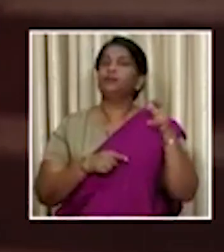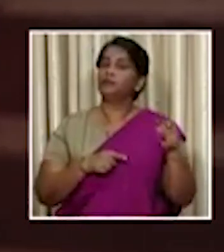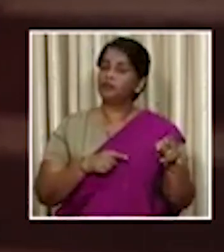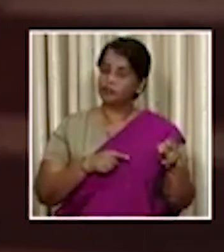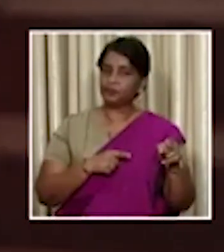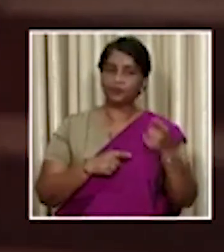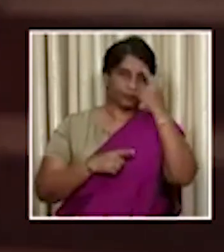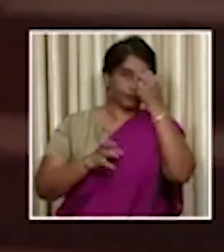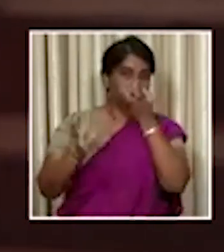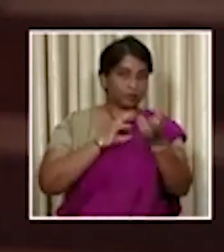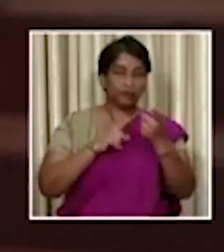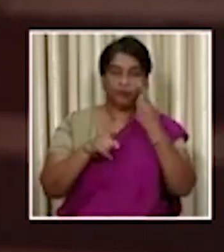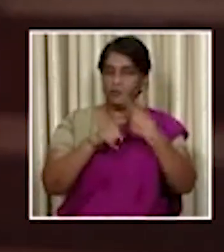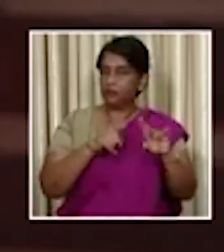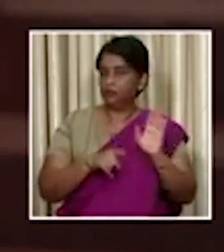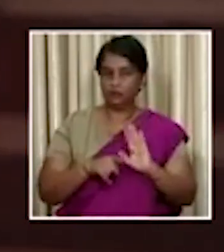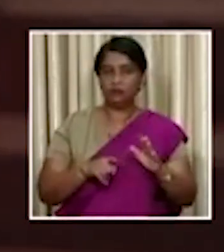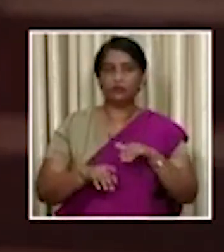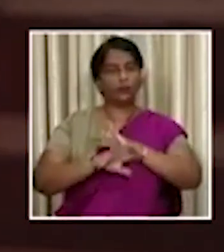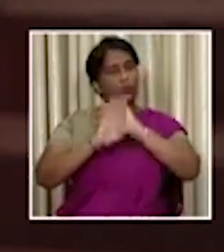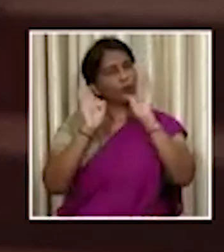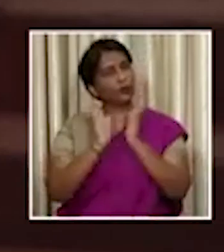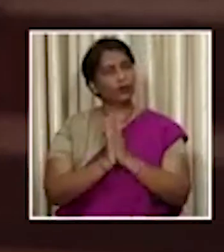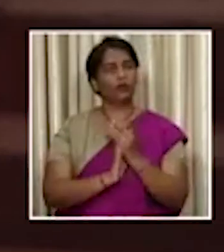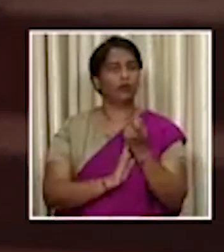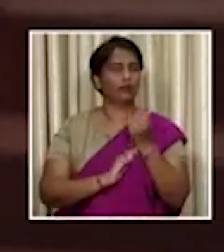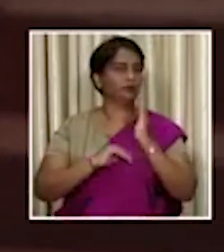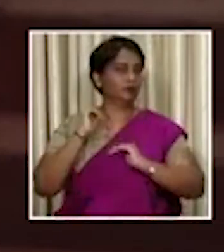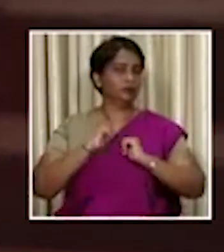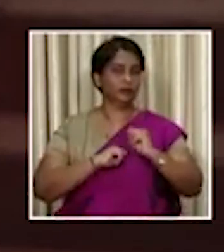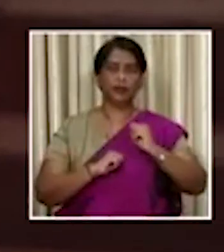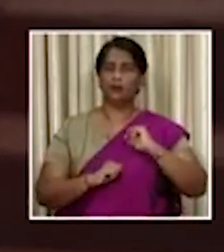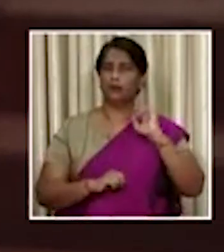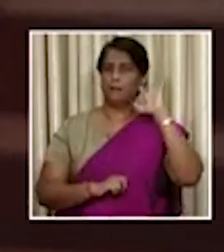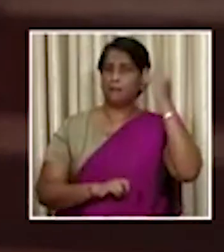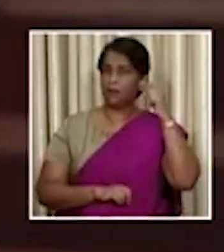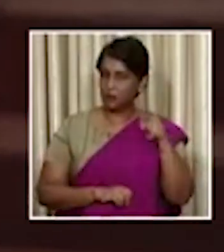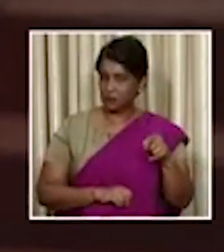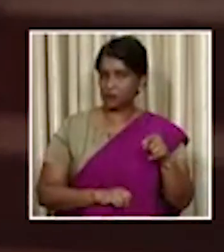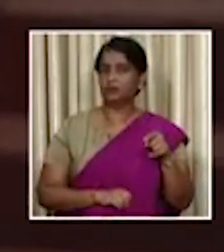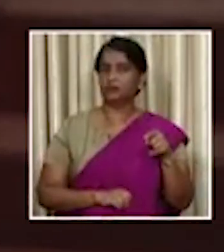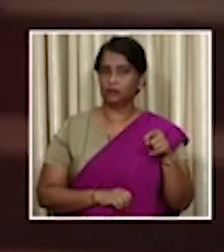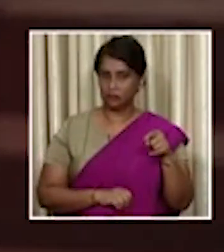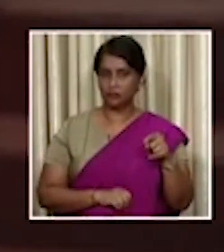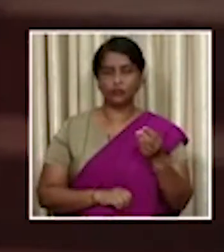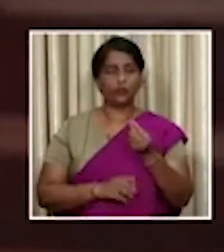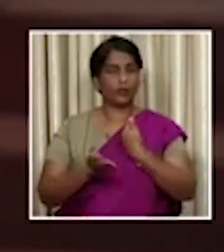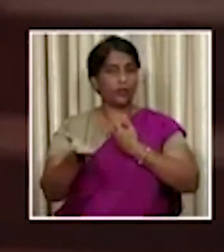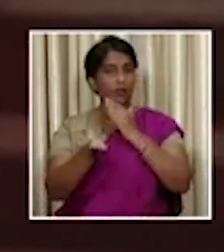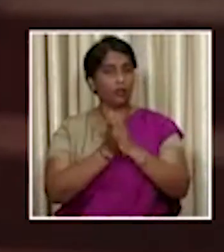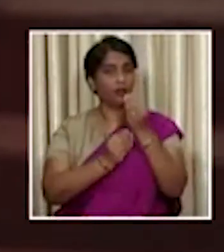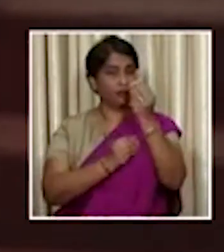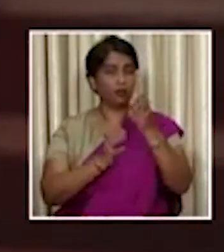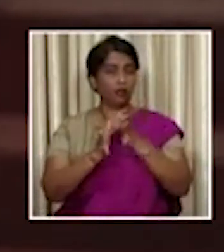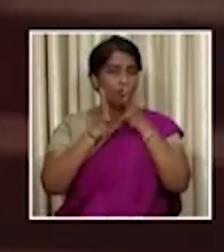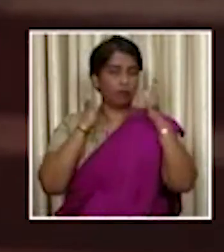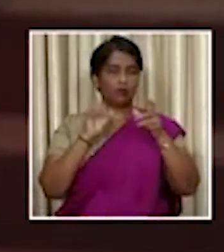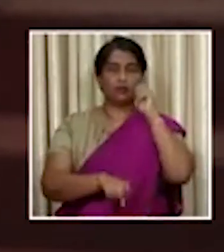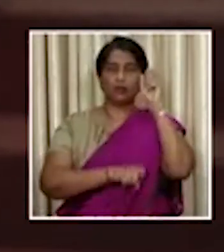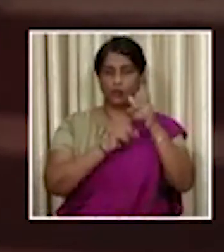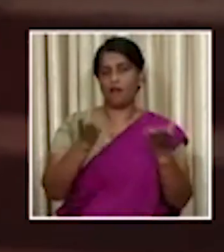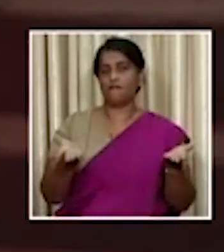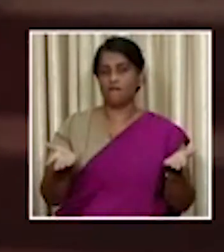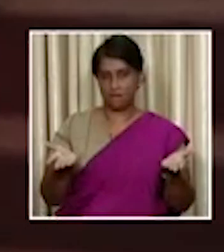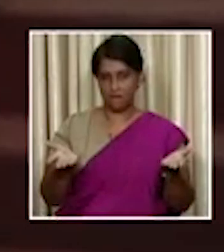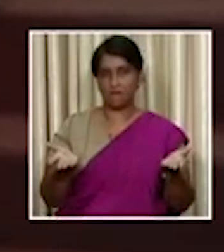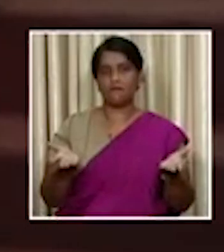எனது கேள்வி என தெரிவித்துள்ளார் அமைச்சர் நலிந்த ஜெயதீச தொடர்ந்து பதிலளிக்கையில் அடுத்த வருடத்தில் முதல் நான்கு மாதத்திற்குள் அரசு சேவைகள் முன்னெடுத்துச்